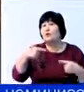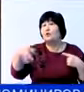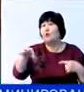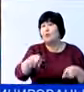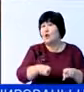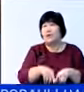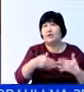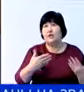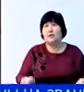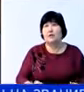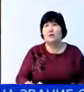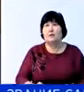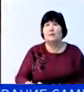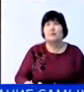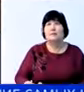нет.